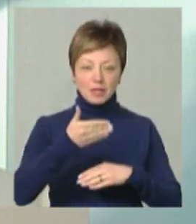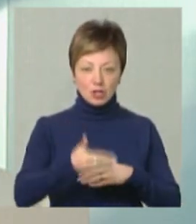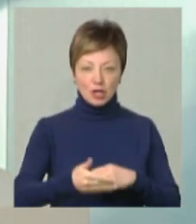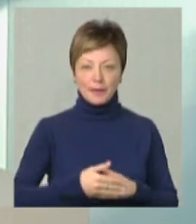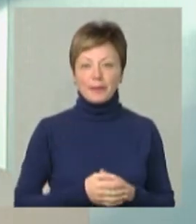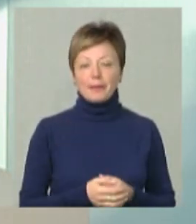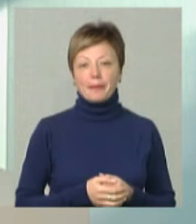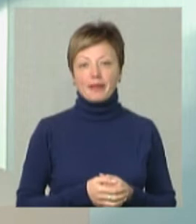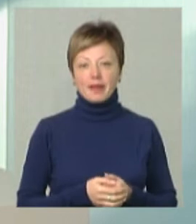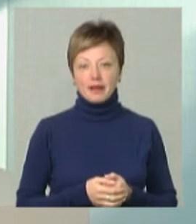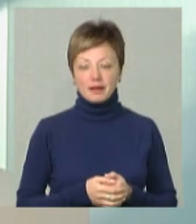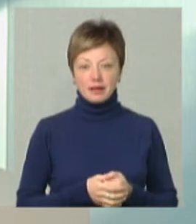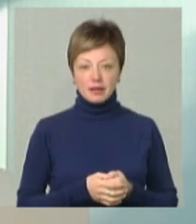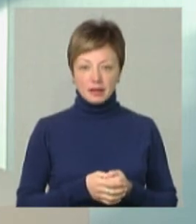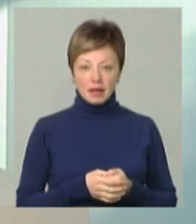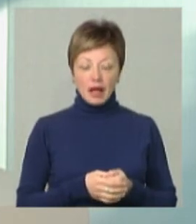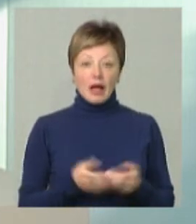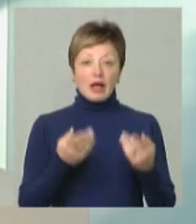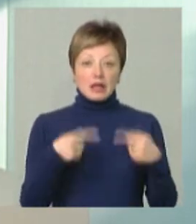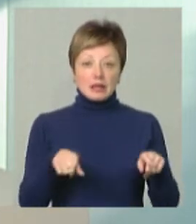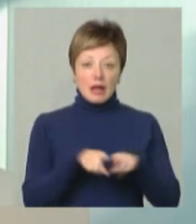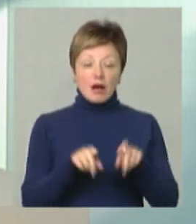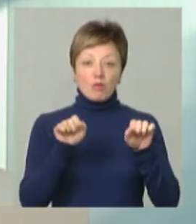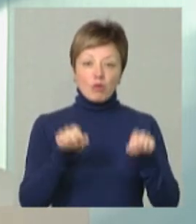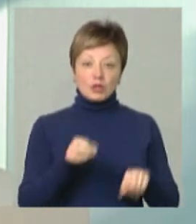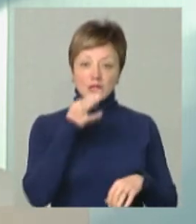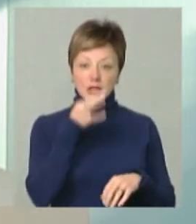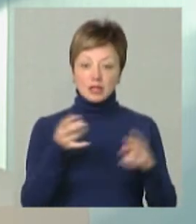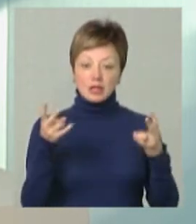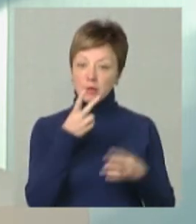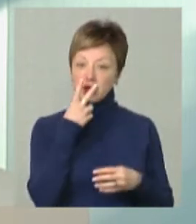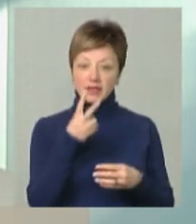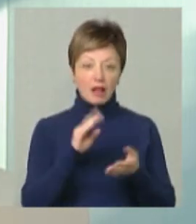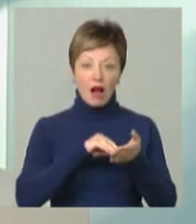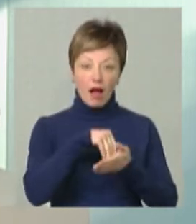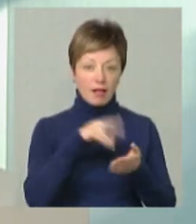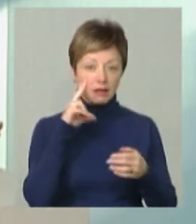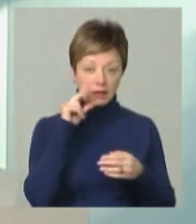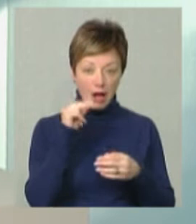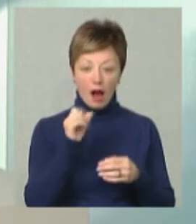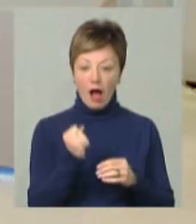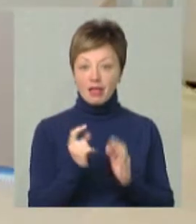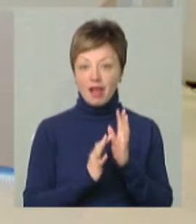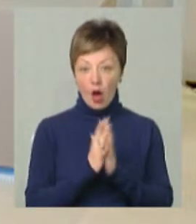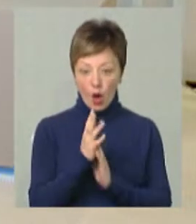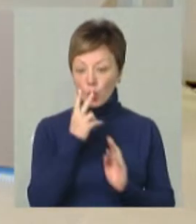трохи пізніше. А так можна сказати, що треба дивитись не на календар, треба дивитись на рослину. Так.